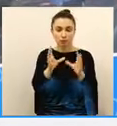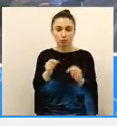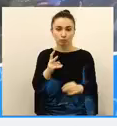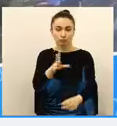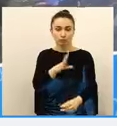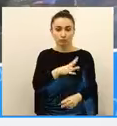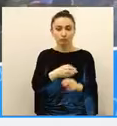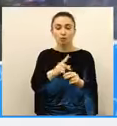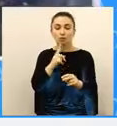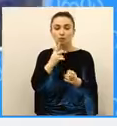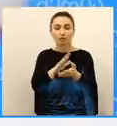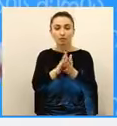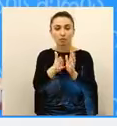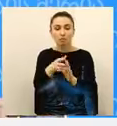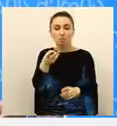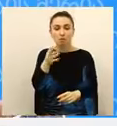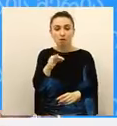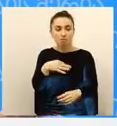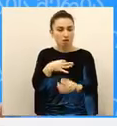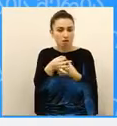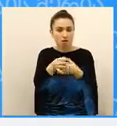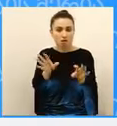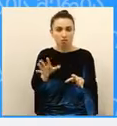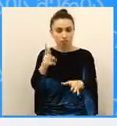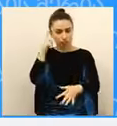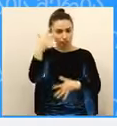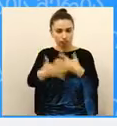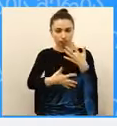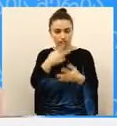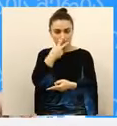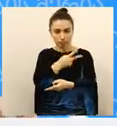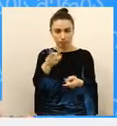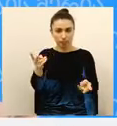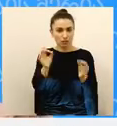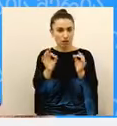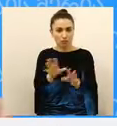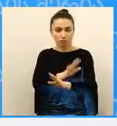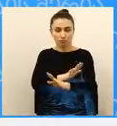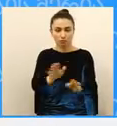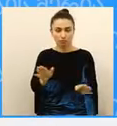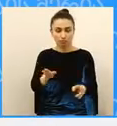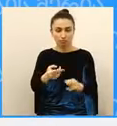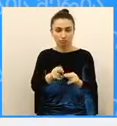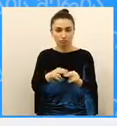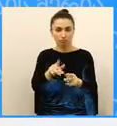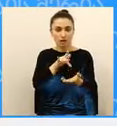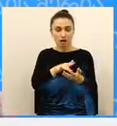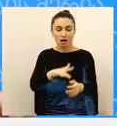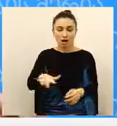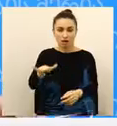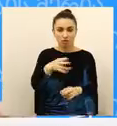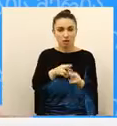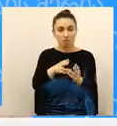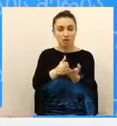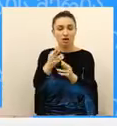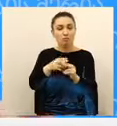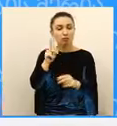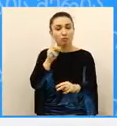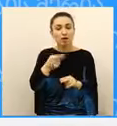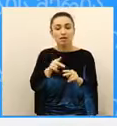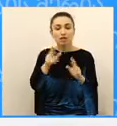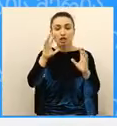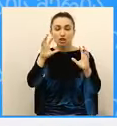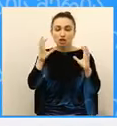ლოიალურები ვიყოთ ამ რთულ ვითარებაში, მაგრამ ვერ დაუშვებთ ქაოს და ვერ დაუშვებთ განუკითხაობას ქალაქში ამ მიმართულებით, იმიტომ რომ